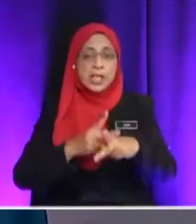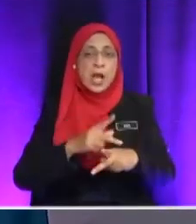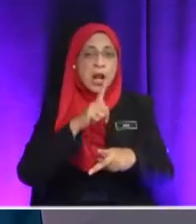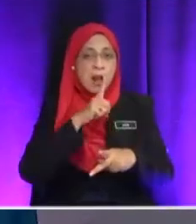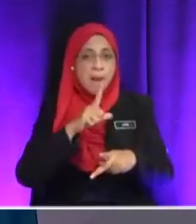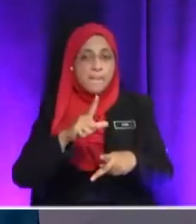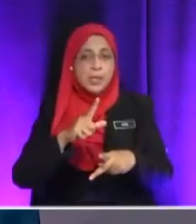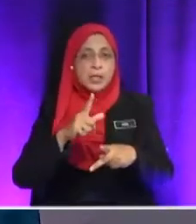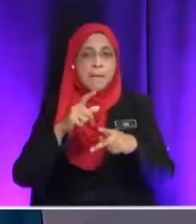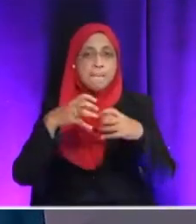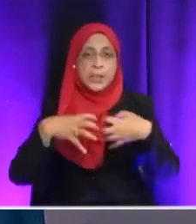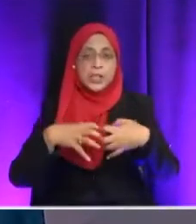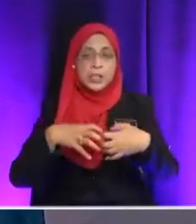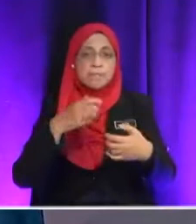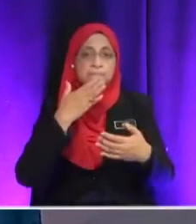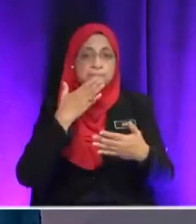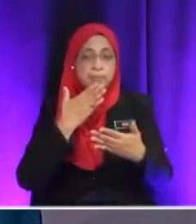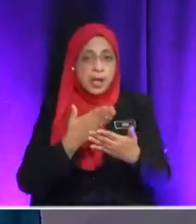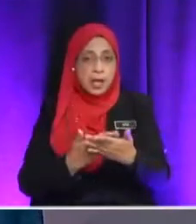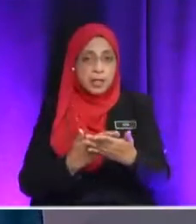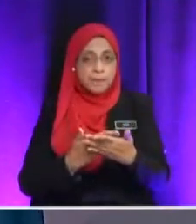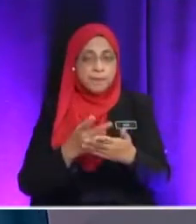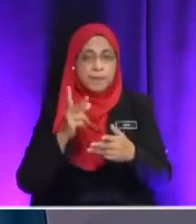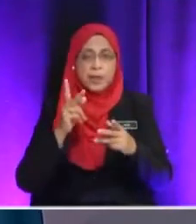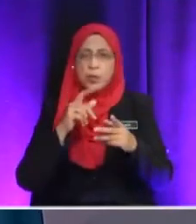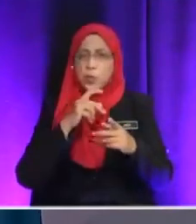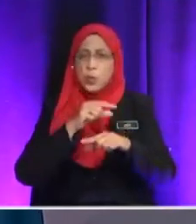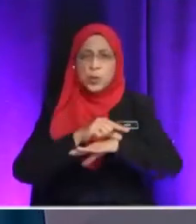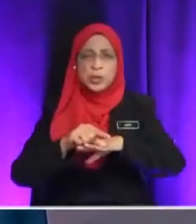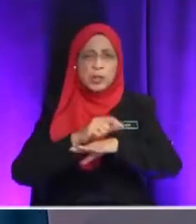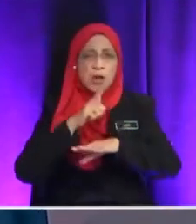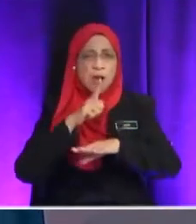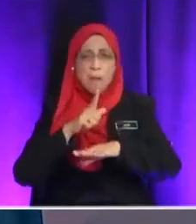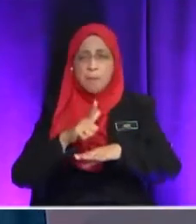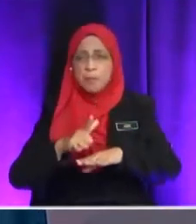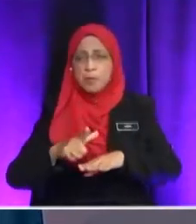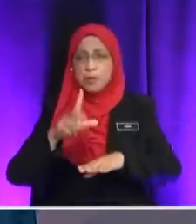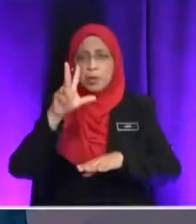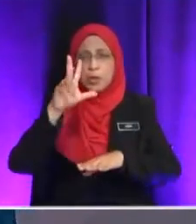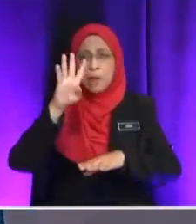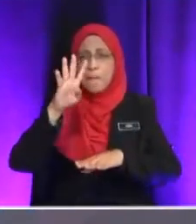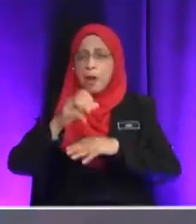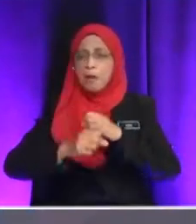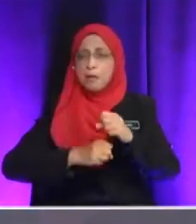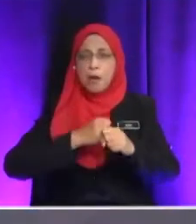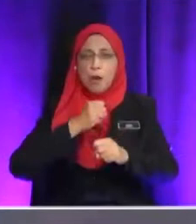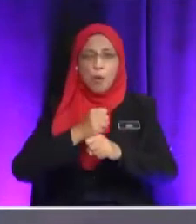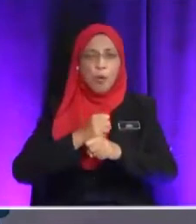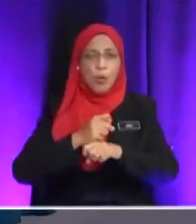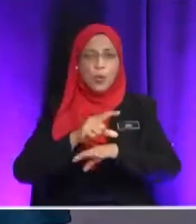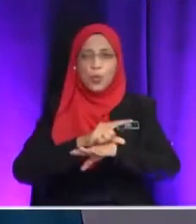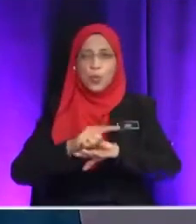34 tahun kemudian tak semoga tak tak cek smule ada betul-betul kan menuduh